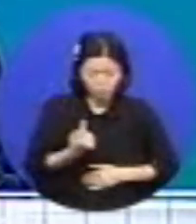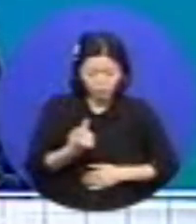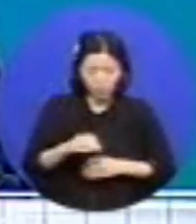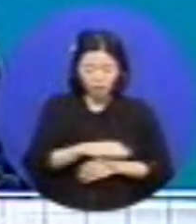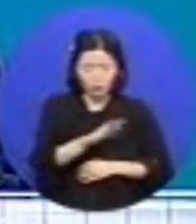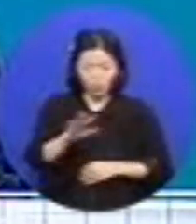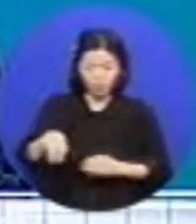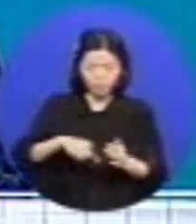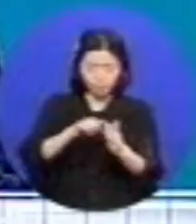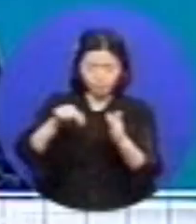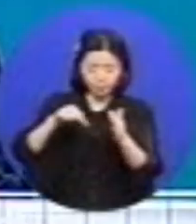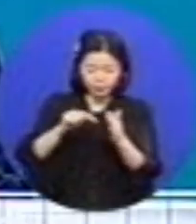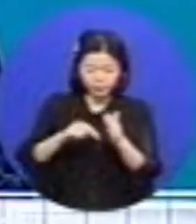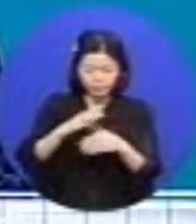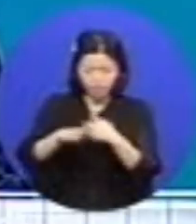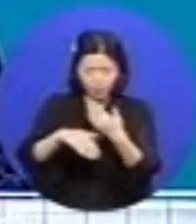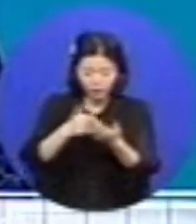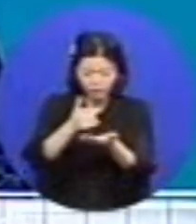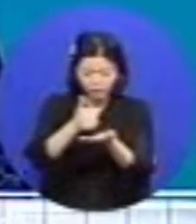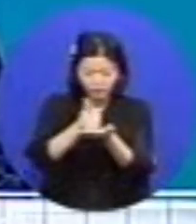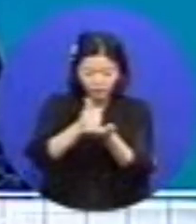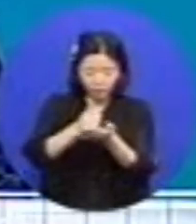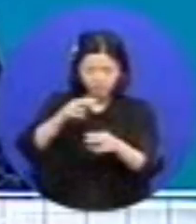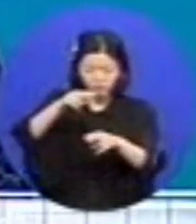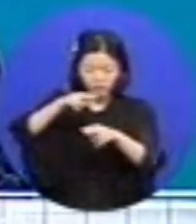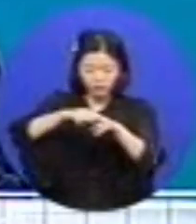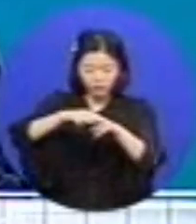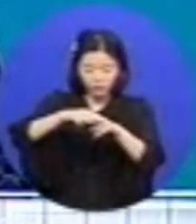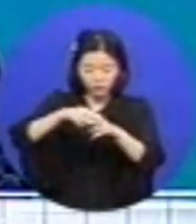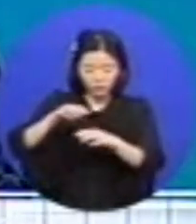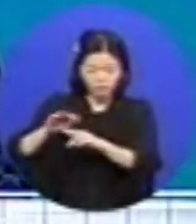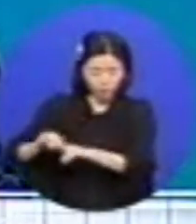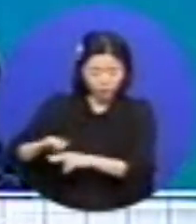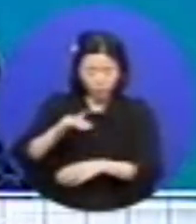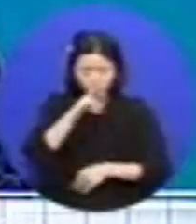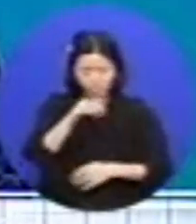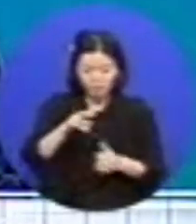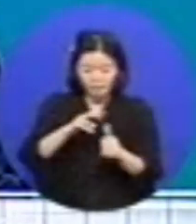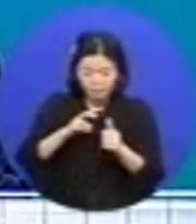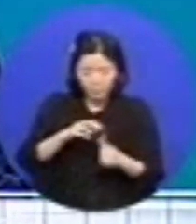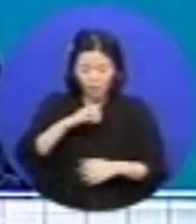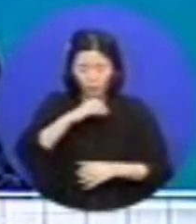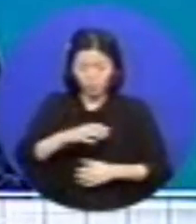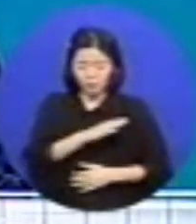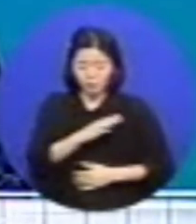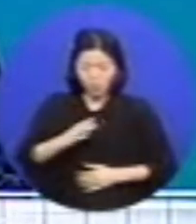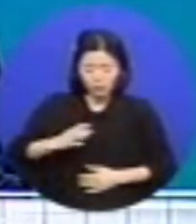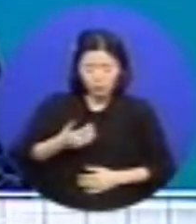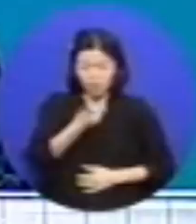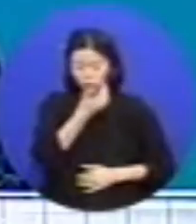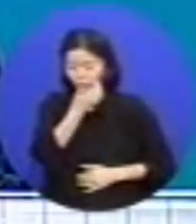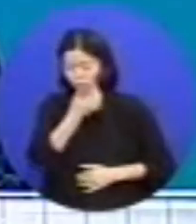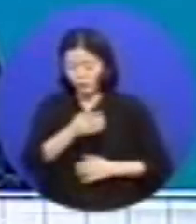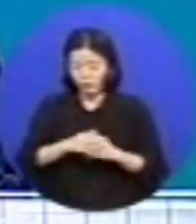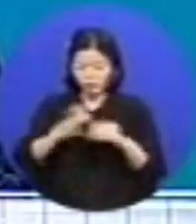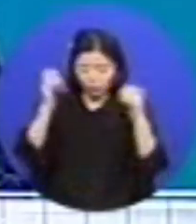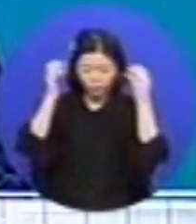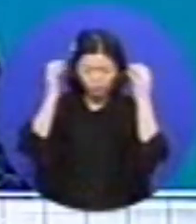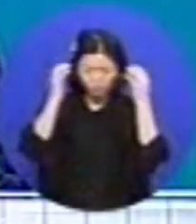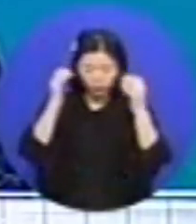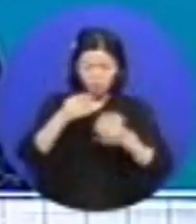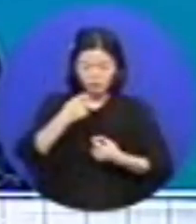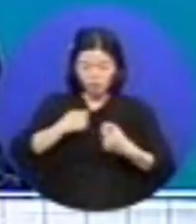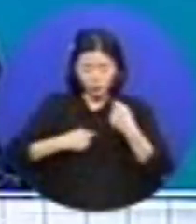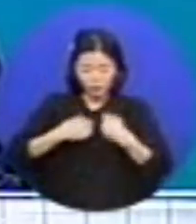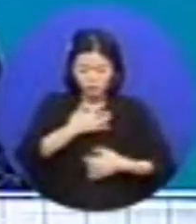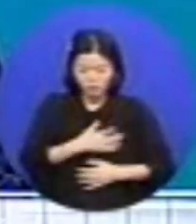속에 하나님 자리 잡고 있는 미움, 원망, 배신, 수치심, 고통,